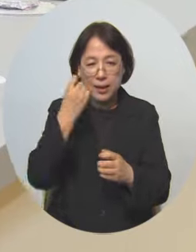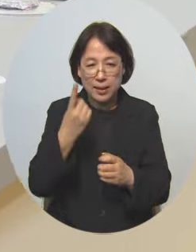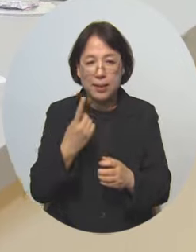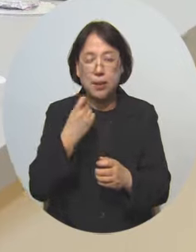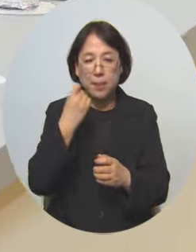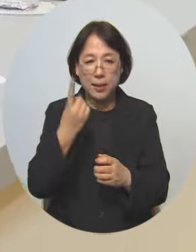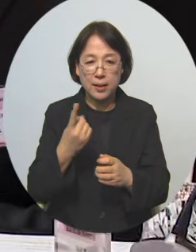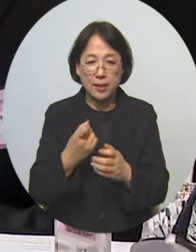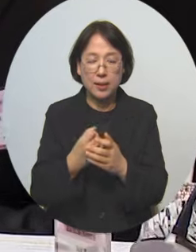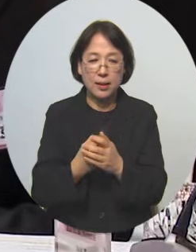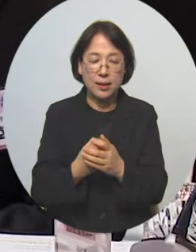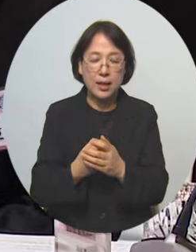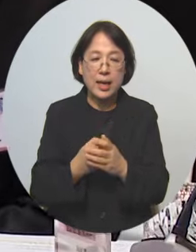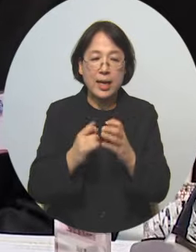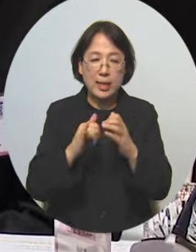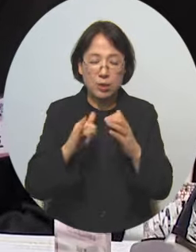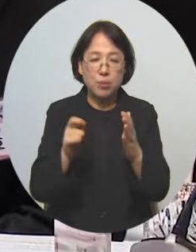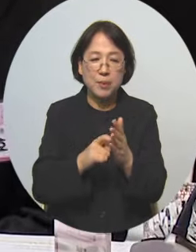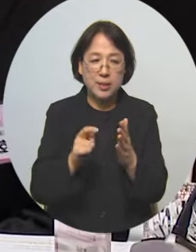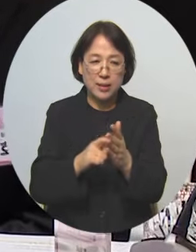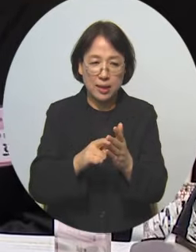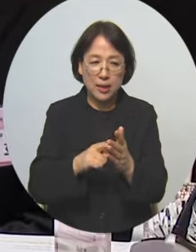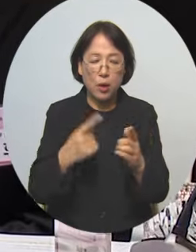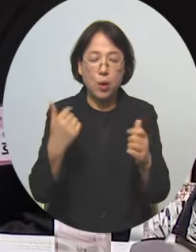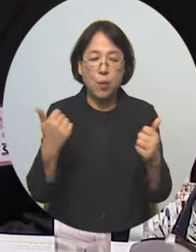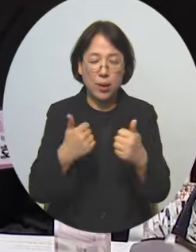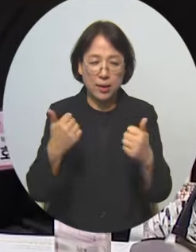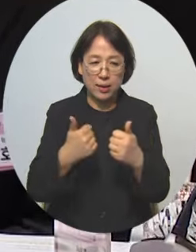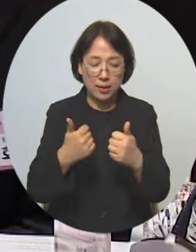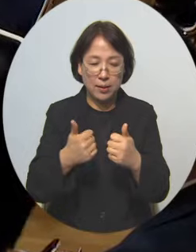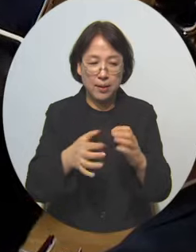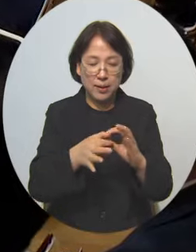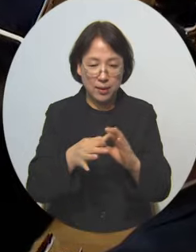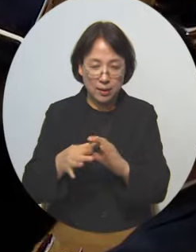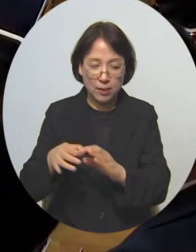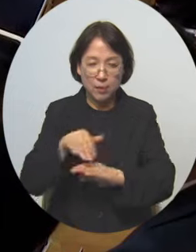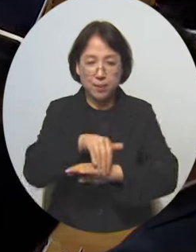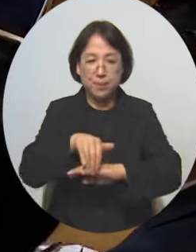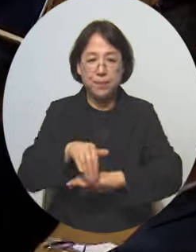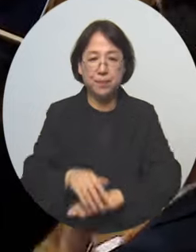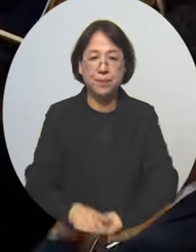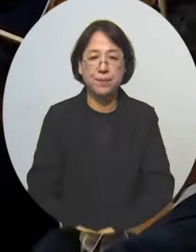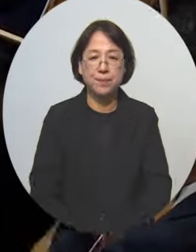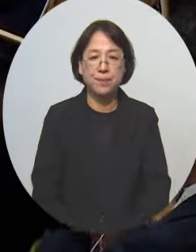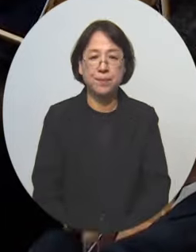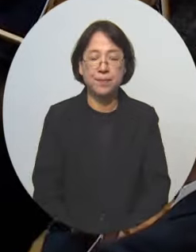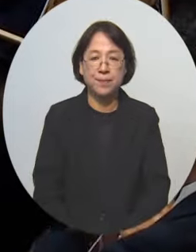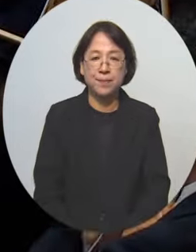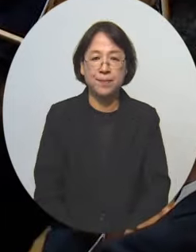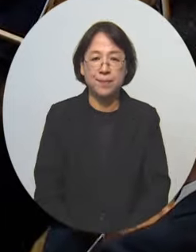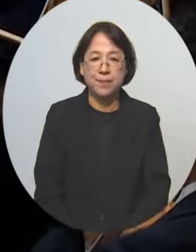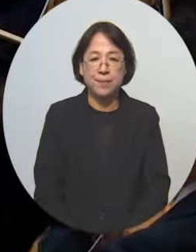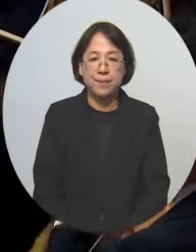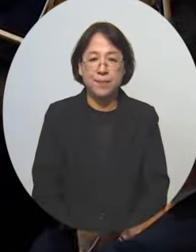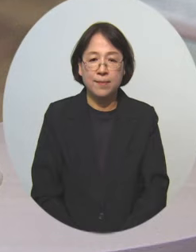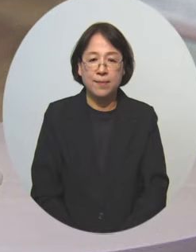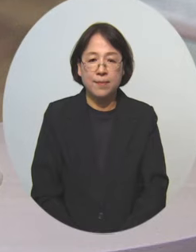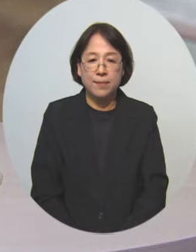열어 정책을 점검하고 당정 간 공조를 이어가겠다고 덧붙였습니다. KTV 최영은입니다.